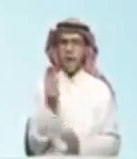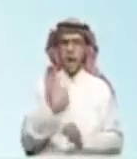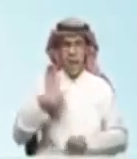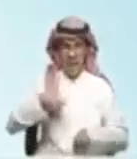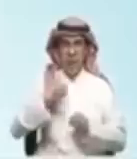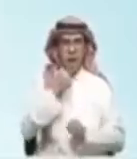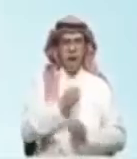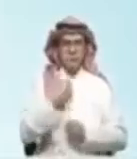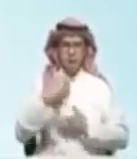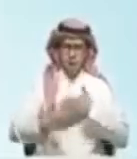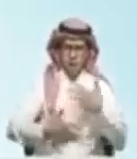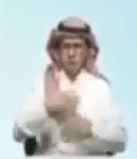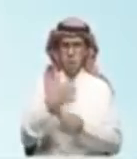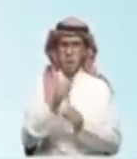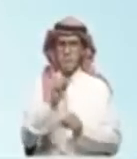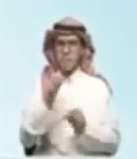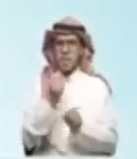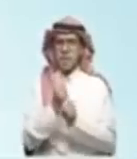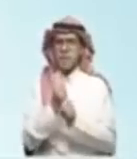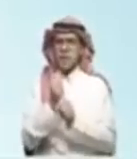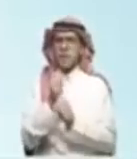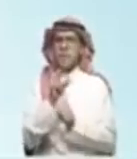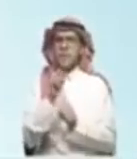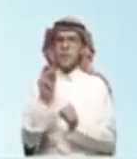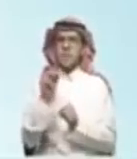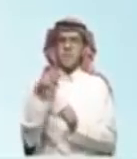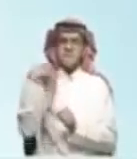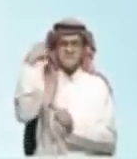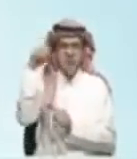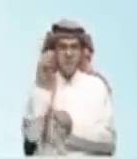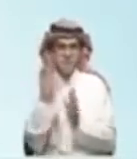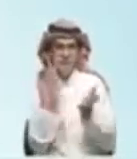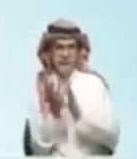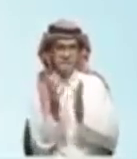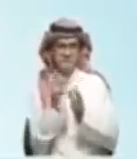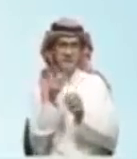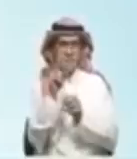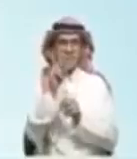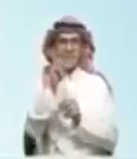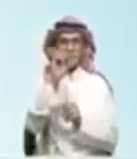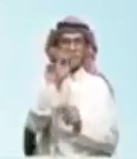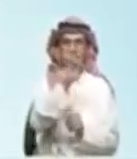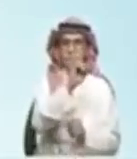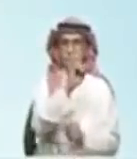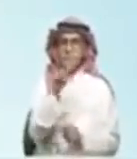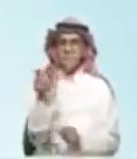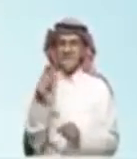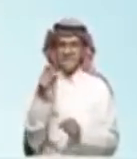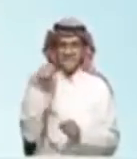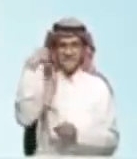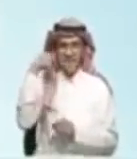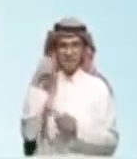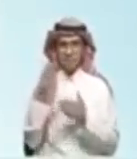الإصدارات الخاصة التي تقوم بها الرئاسة من خلال عمل الأفلام الوثائقية مثل فيلم زمزم، وأيضا الفيلم الذي ظهر